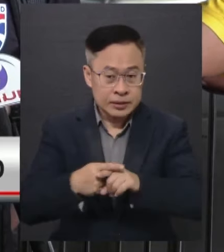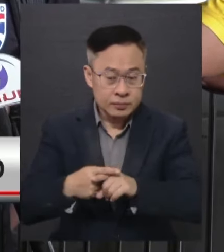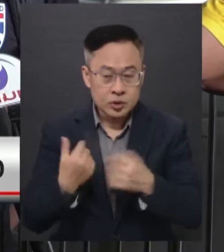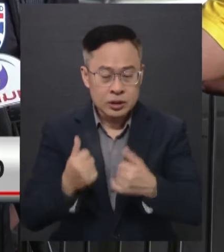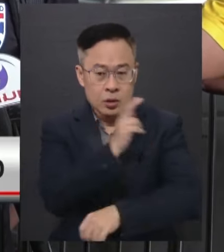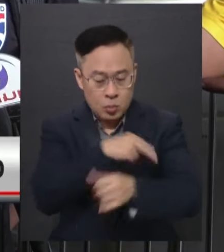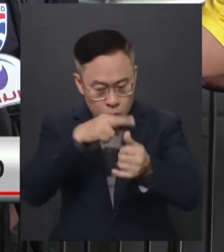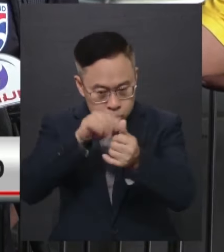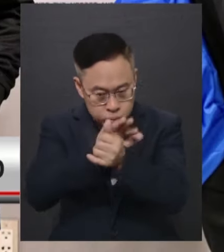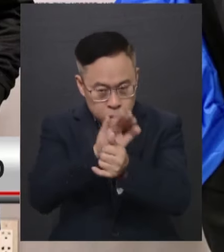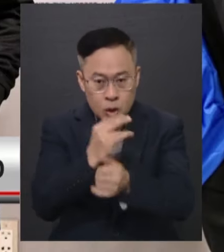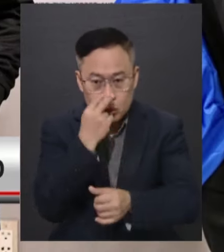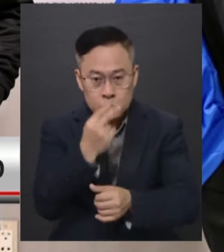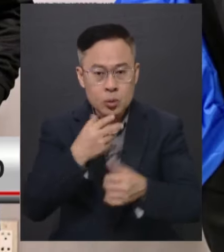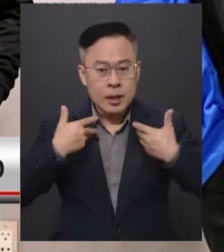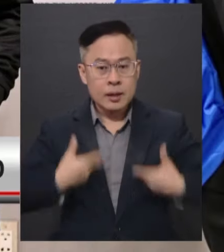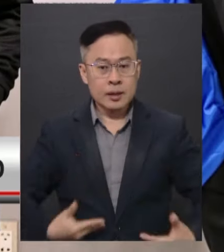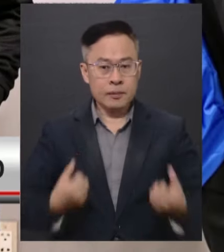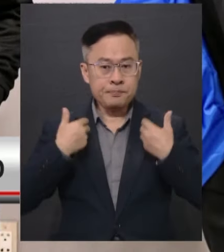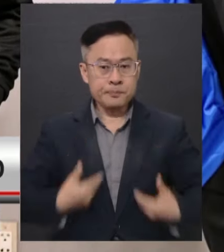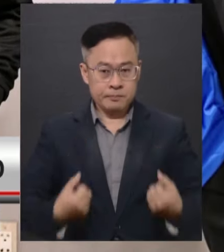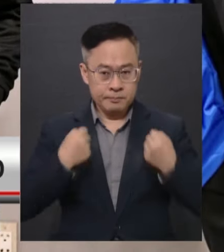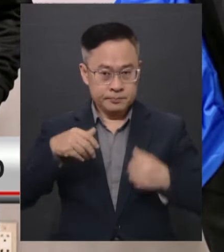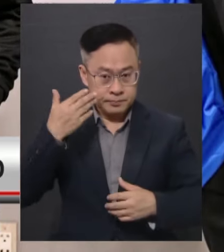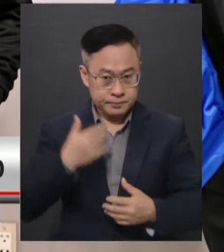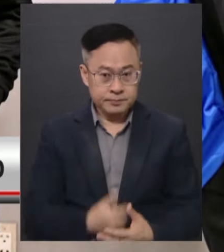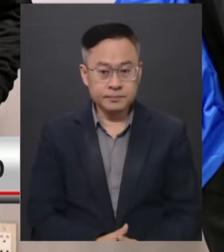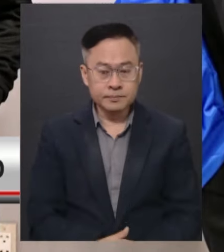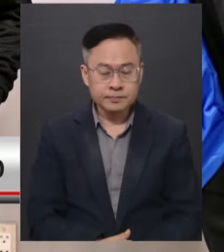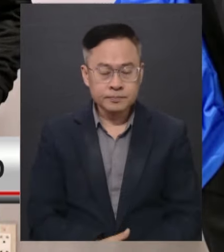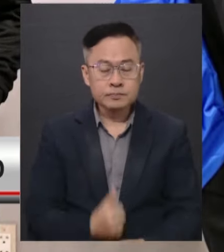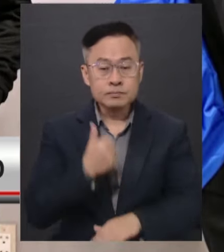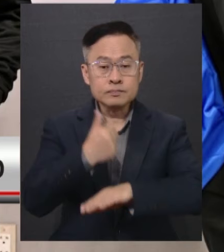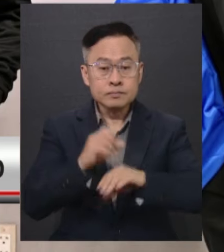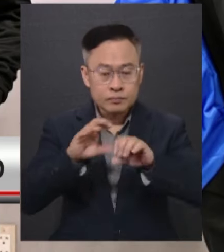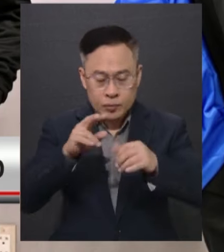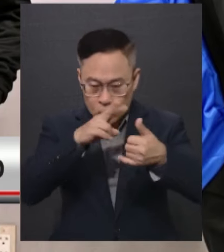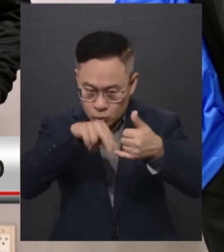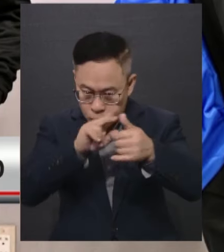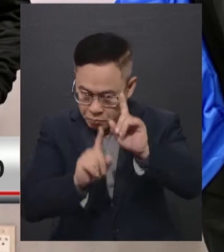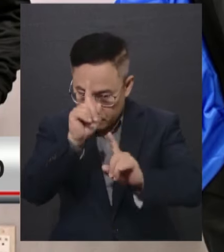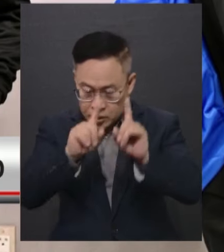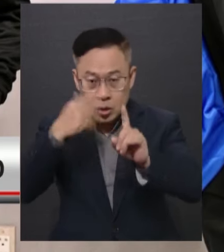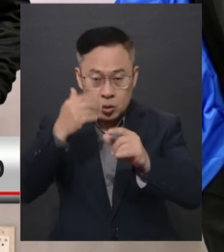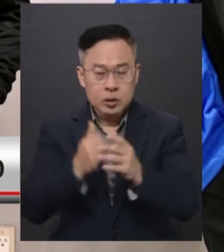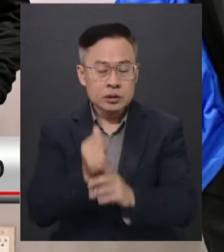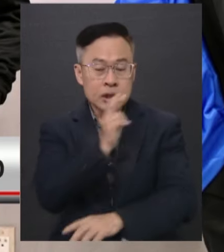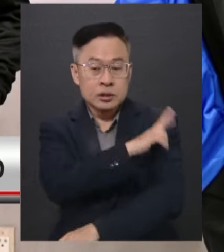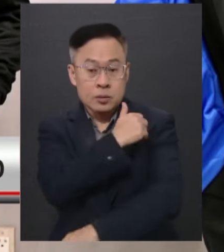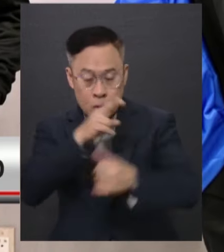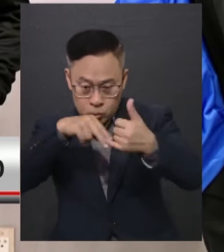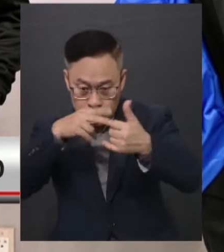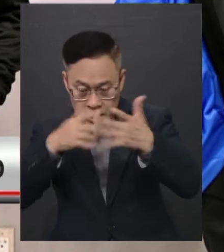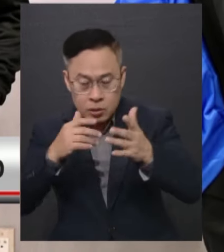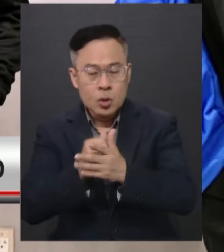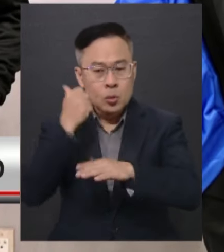ตอนนี้เนี่ยก็คงต้องช่วยกันฟื้นฟูสภาพร่างกายกลับมาให้เร็วที่สุดส่วนโค้ชเนี่ยก็จะรอประเมินสถานการณ์กันอีกครั้งว่าจะสามารถลงเล่น